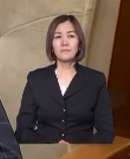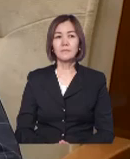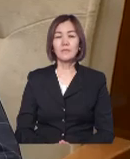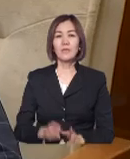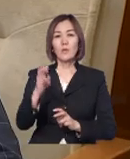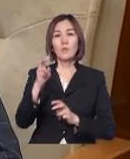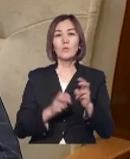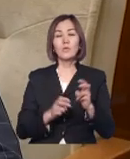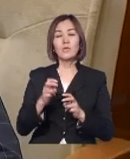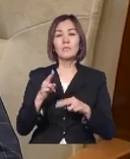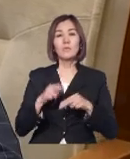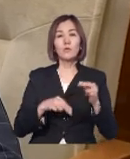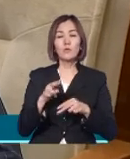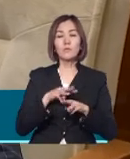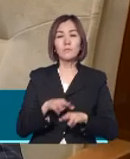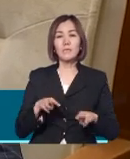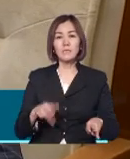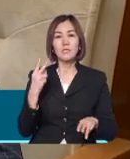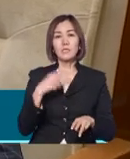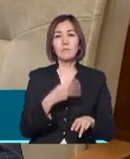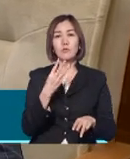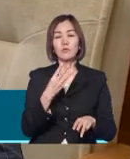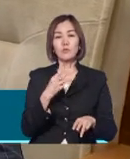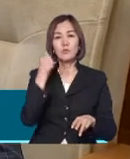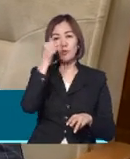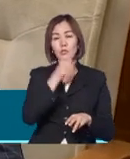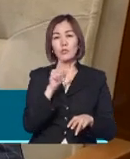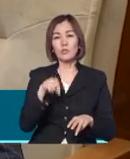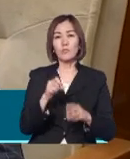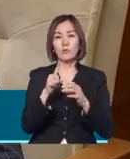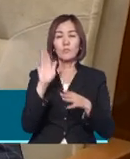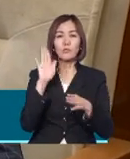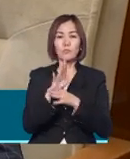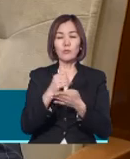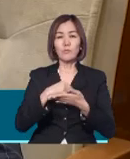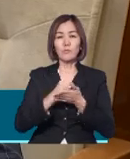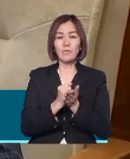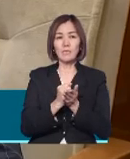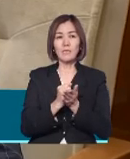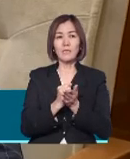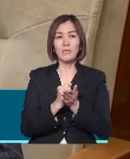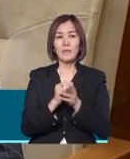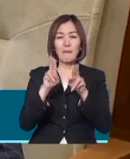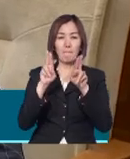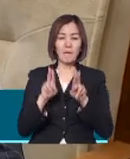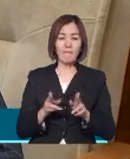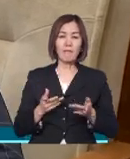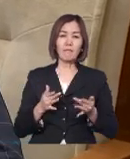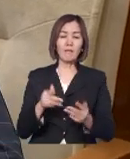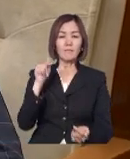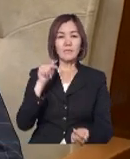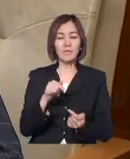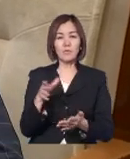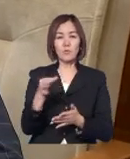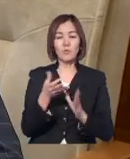Өнеркәсіп және құрылыс министрінің 23 жылғы 22 желтоқсандағы нөмір 11 бұйрығымен бекітілген ережелердің талаптарына сәйкес келетін